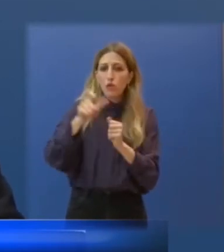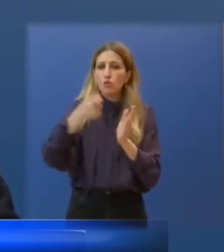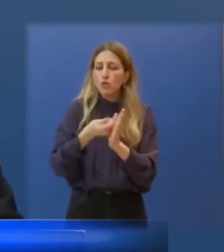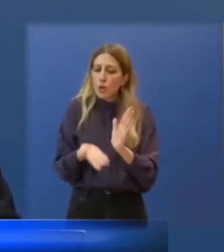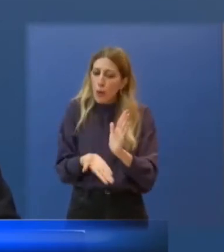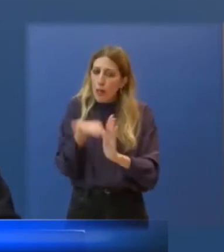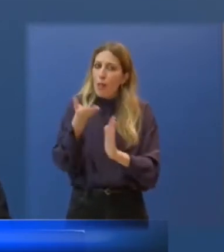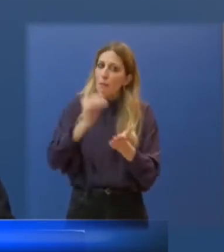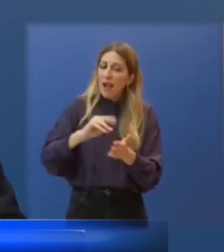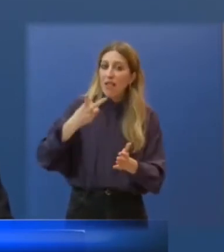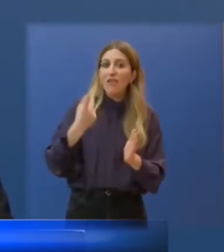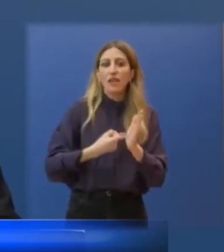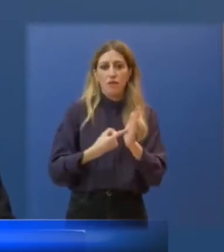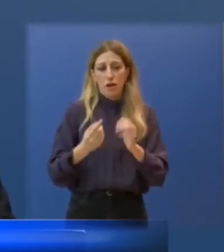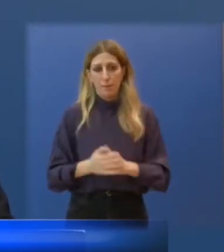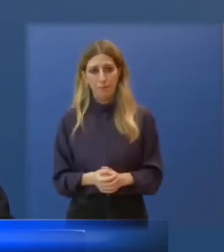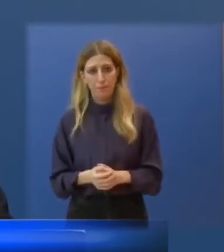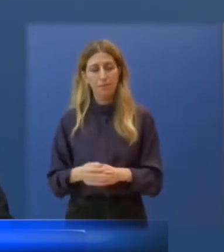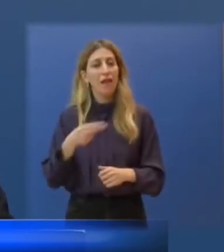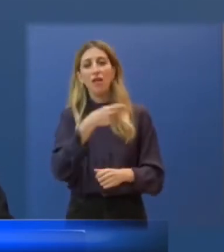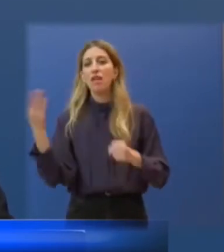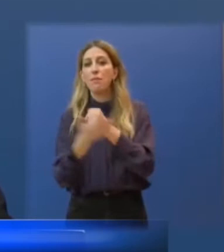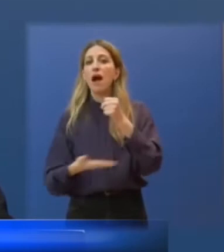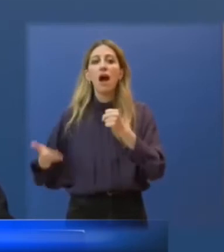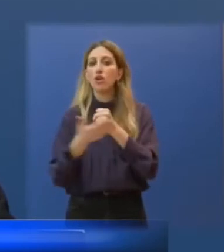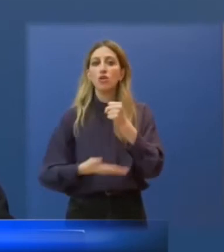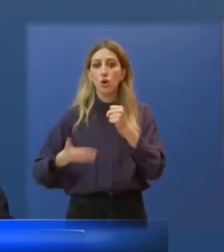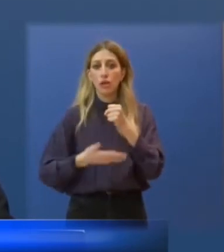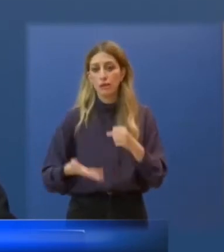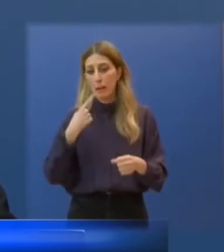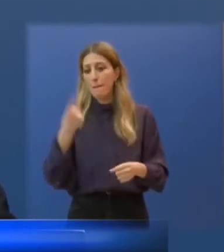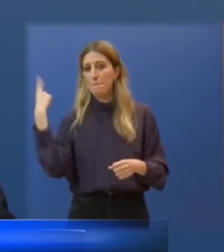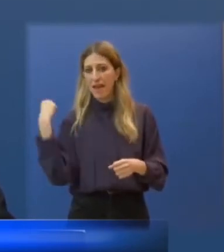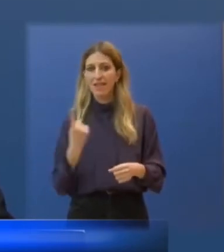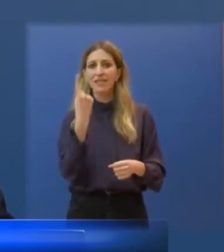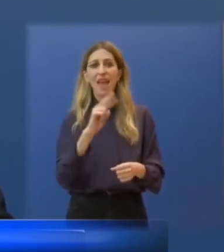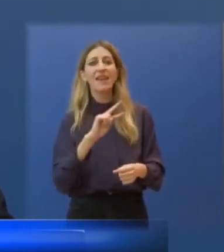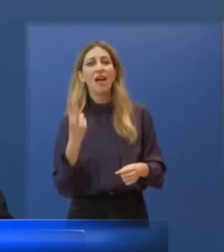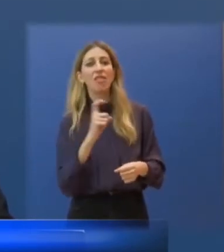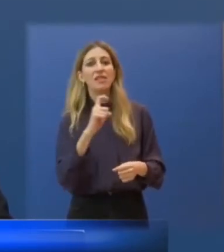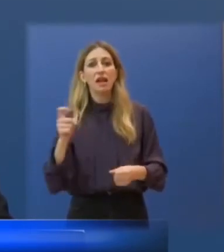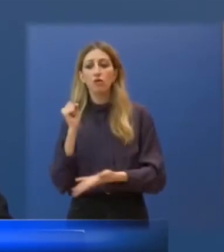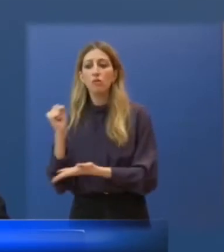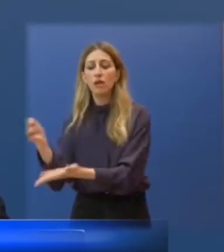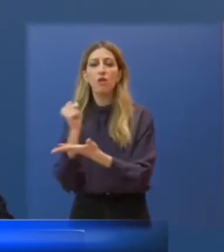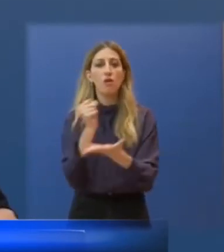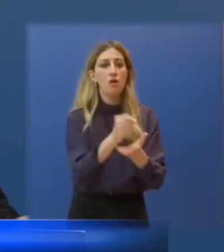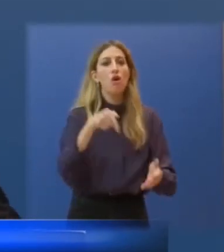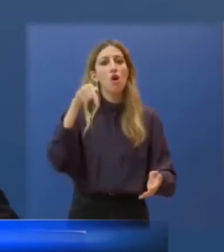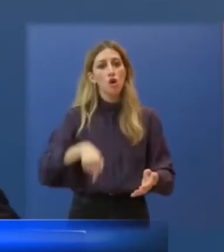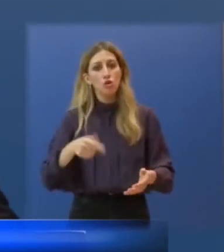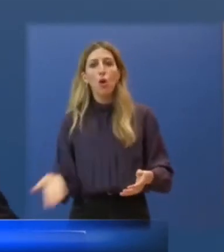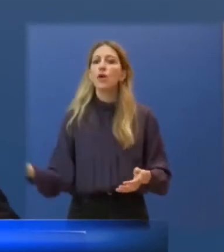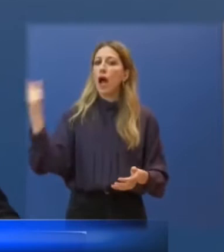για τους αγρότες, η κυβέρνηση διέθεσε το 2021 €1.000.000.000 και συνεχίζει με πακέτο 7 επιπλέον μέτρων